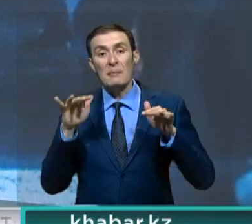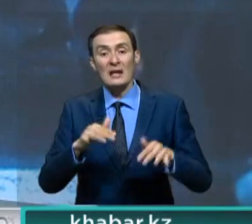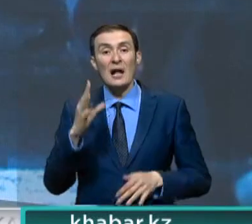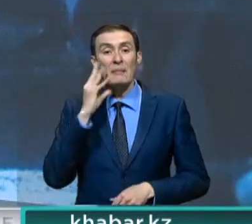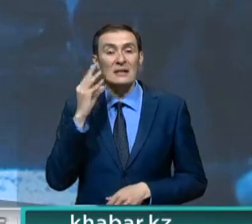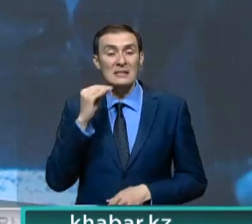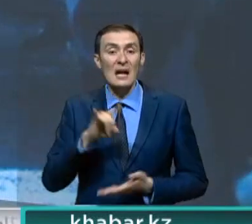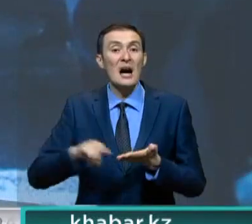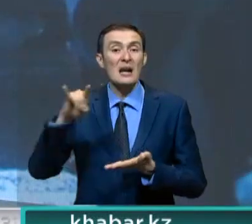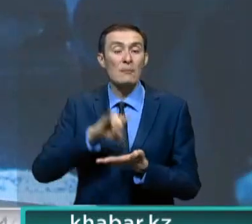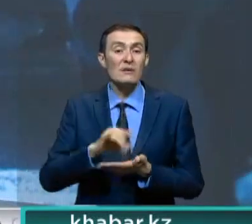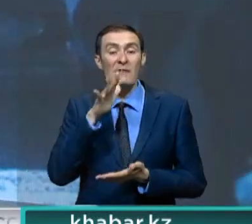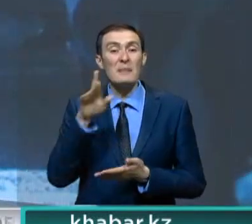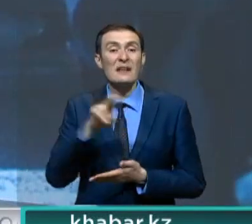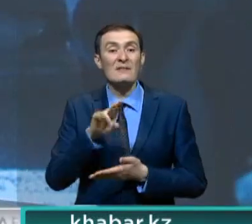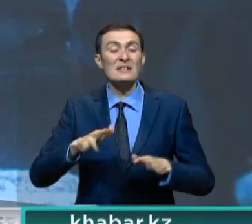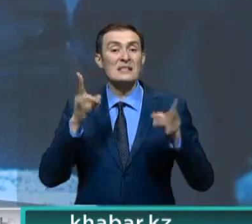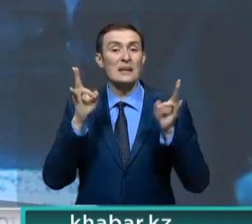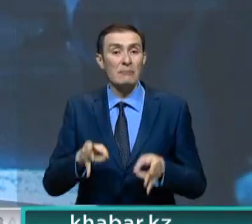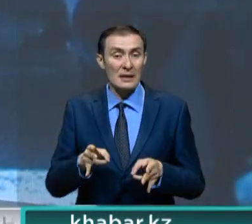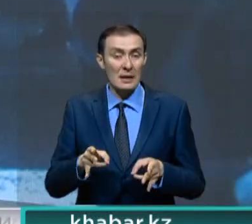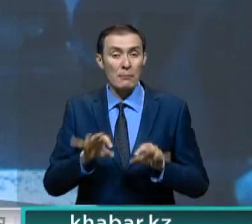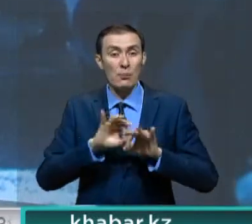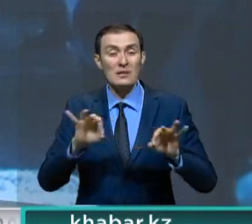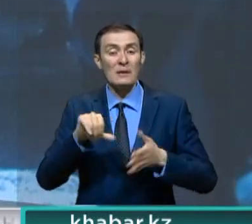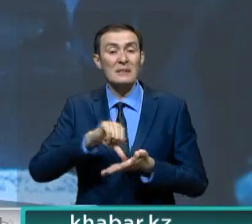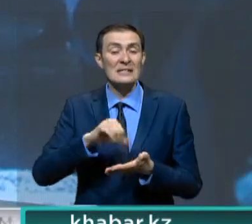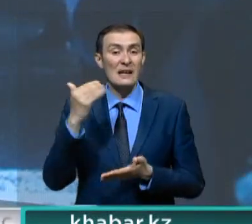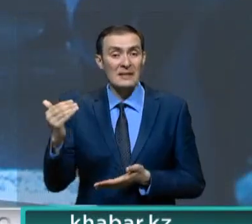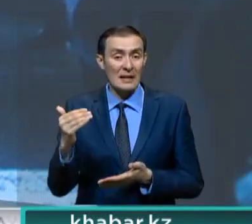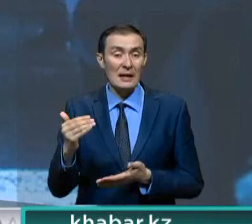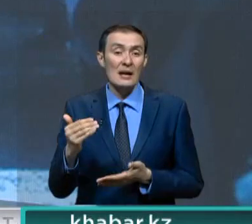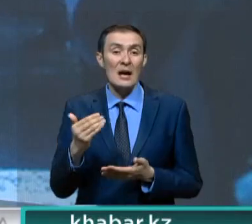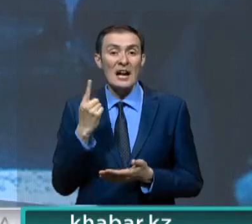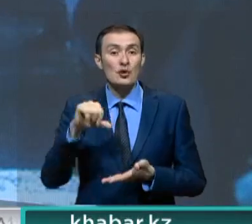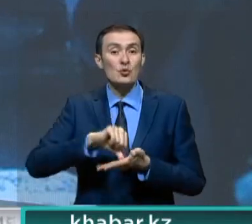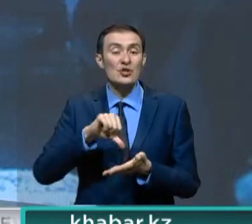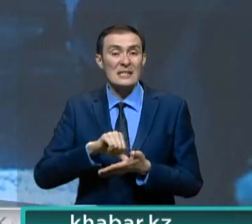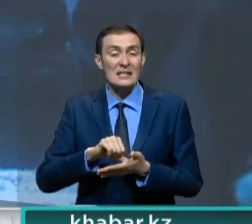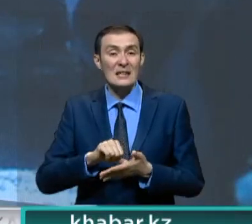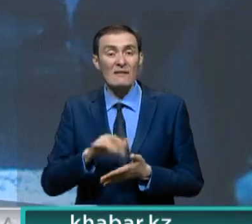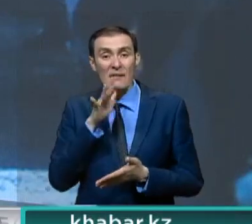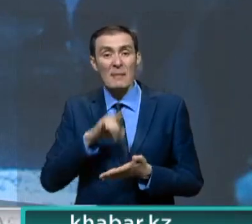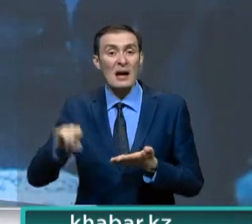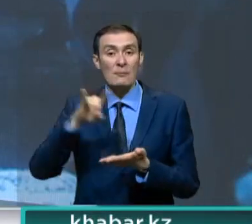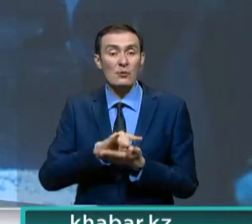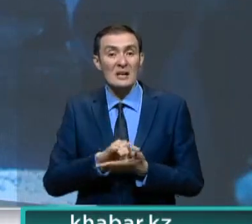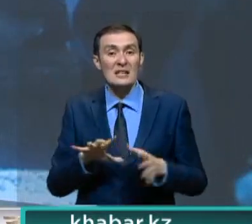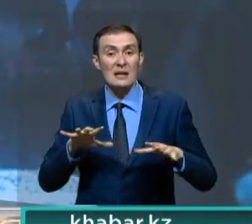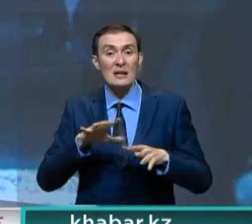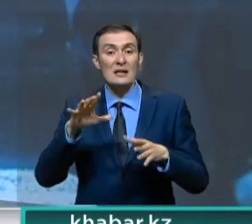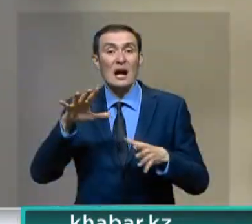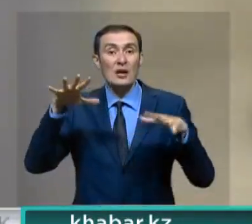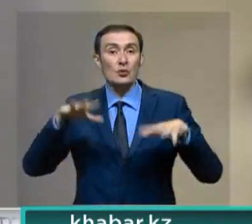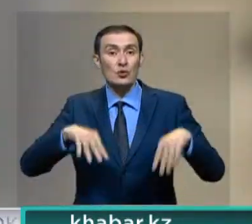на алматинский аэропорт во время январских событий. По словам представителя ведомства, один из участников захвата воздушной гавани